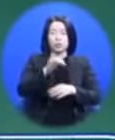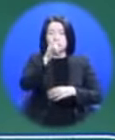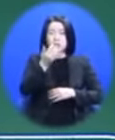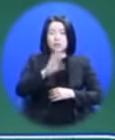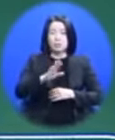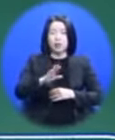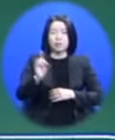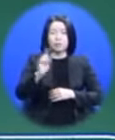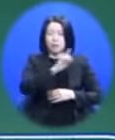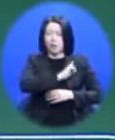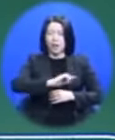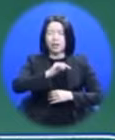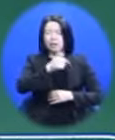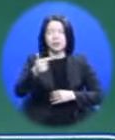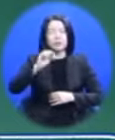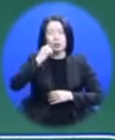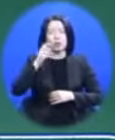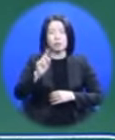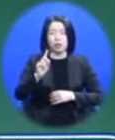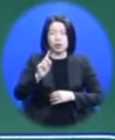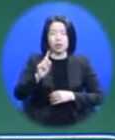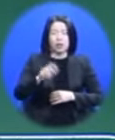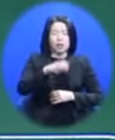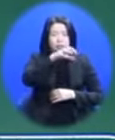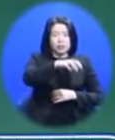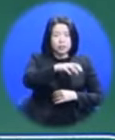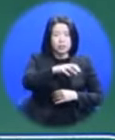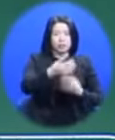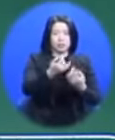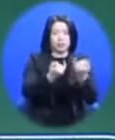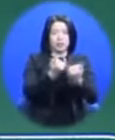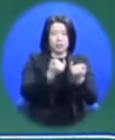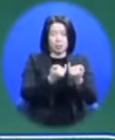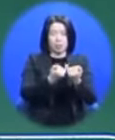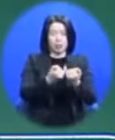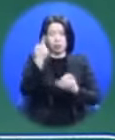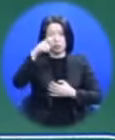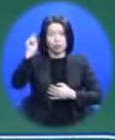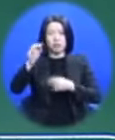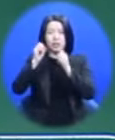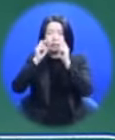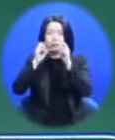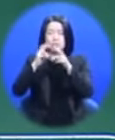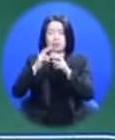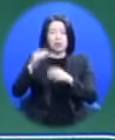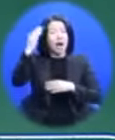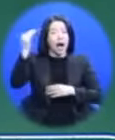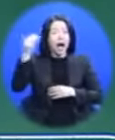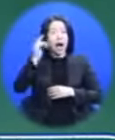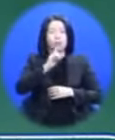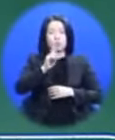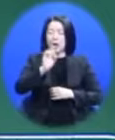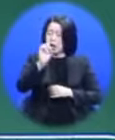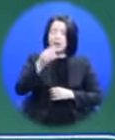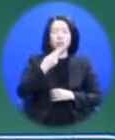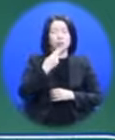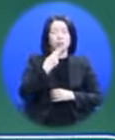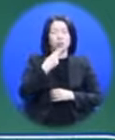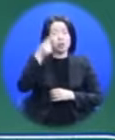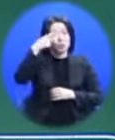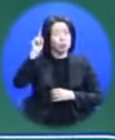가는 이 두 분 현지인 자매와 러시아 선교사님이 한국말을 전혀 못한다는 겁니다. 저도 러시아 말을